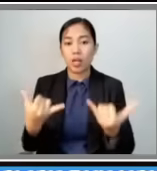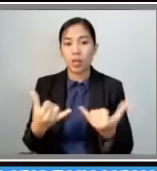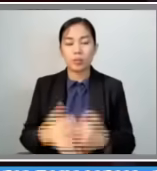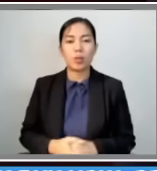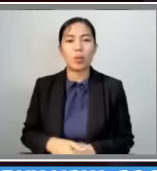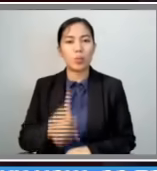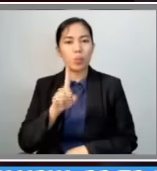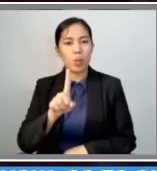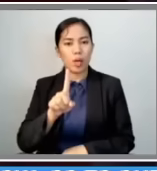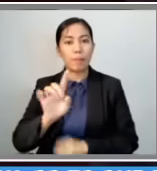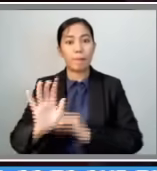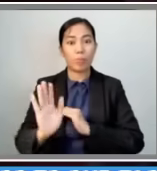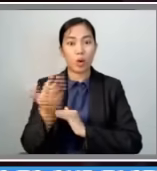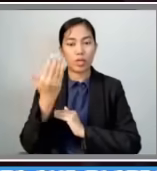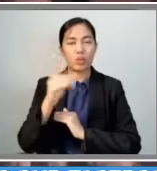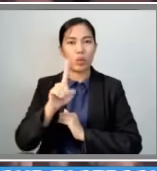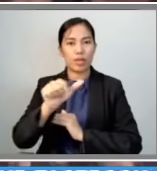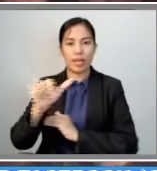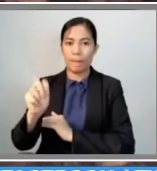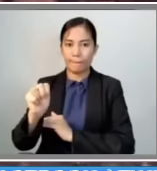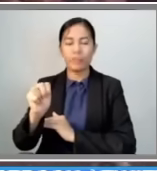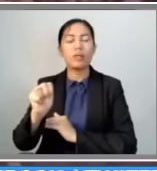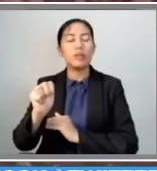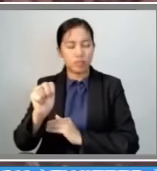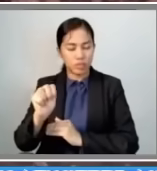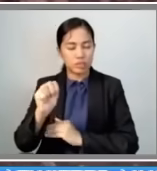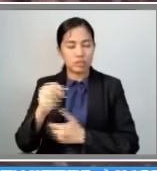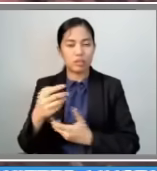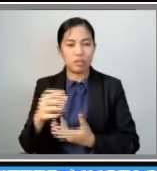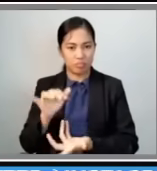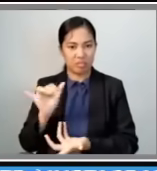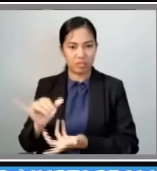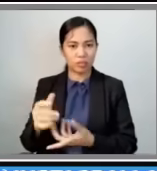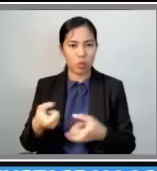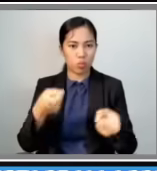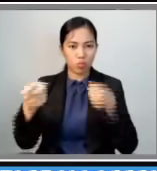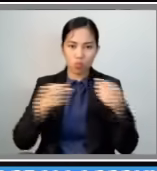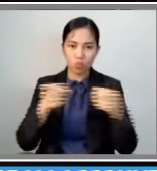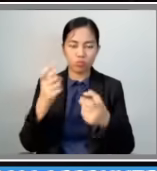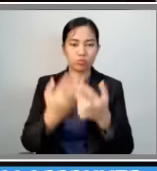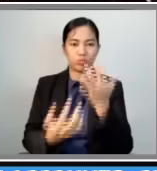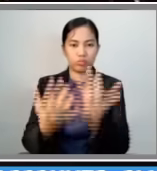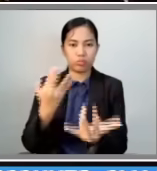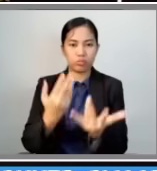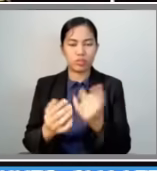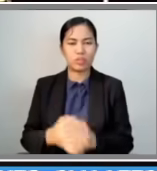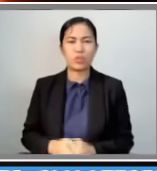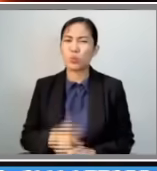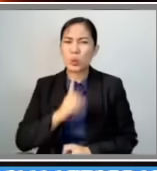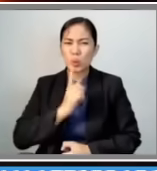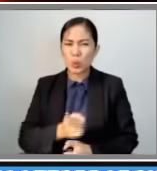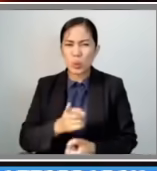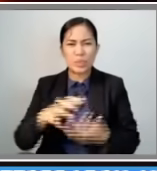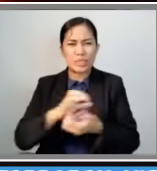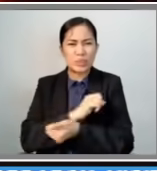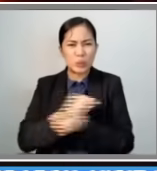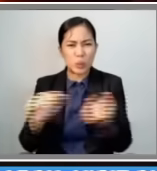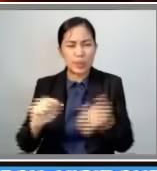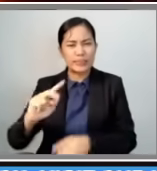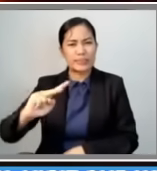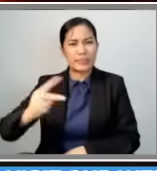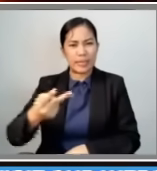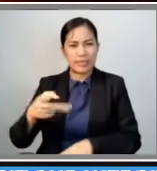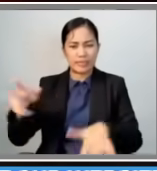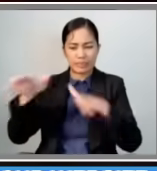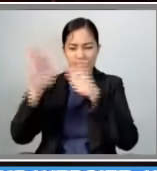ang nadamay ang katabing warehouse na inaalam pa ng mga otoridad ang laman. Tupok na tupok din ang ikalawang warehouse. Pasado alas 4